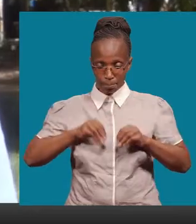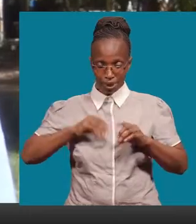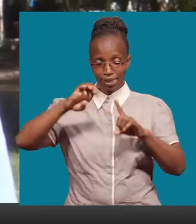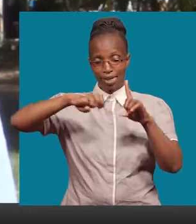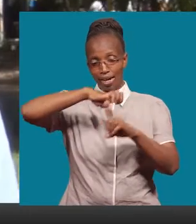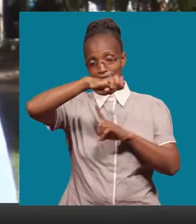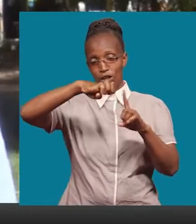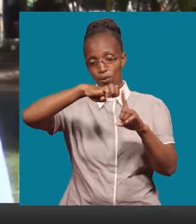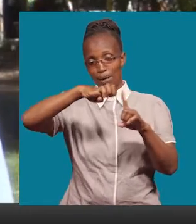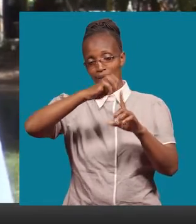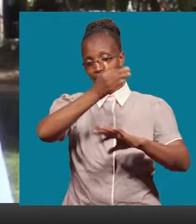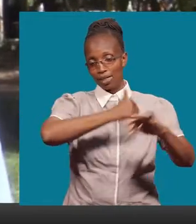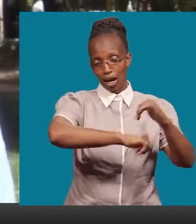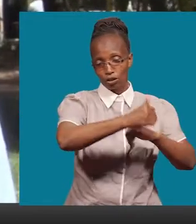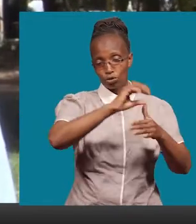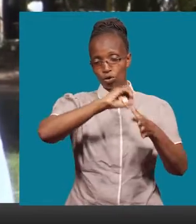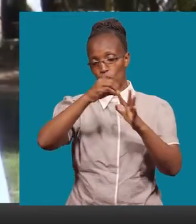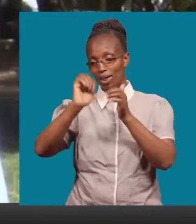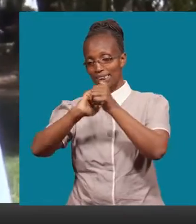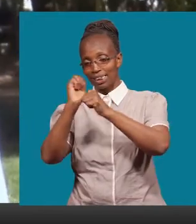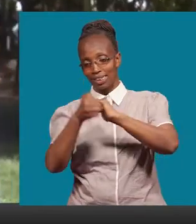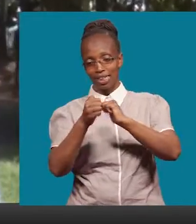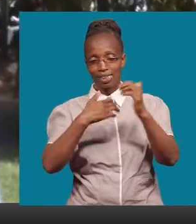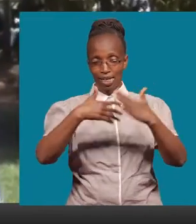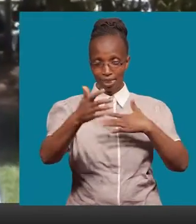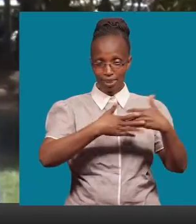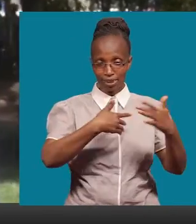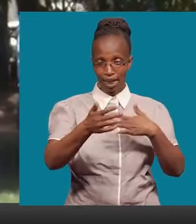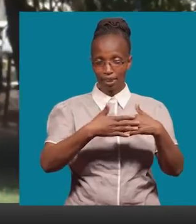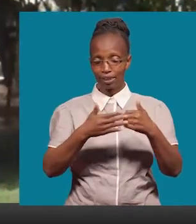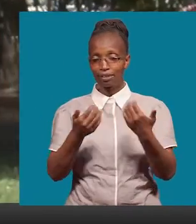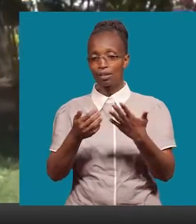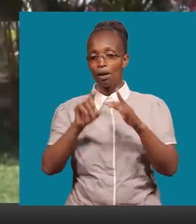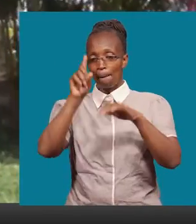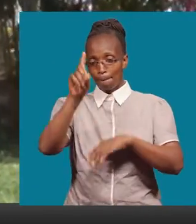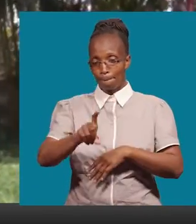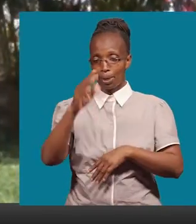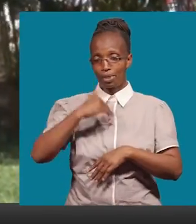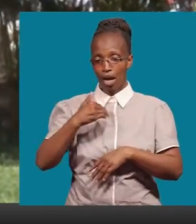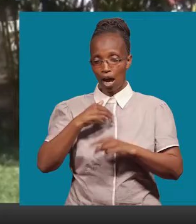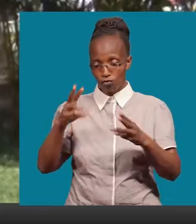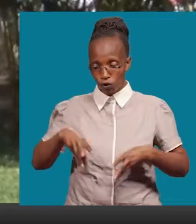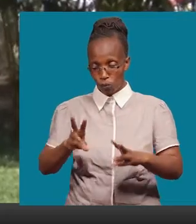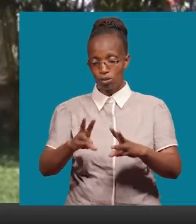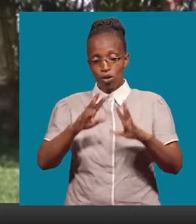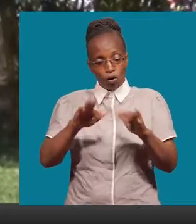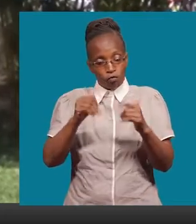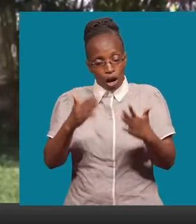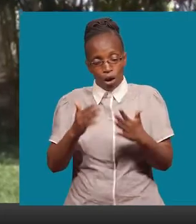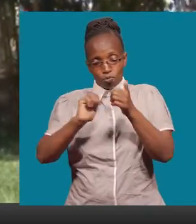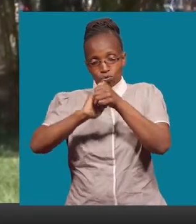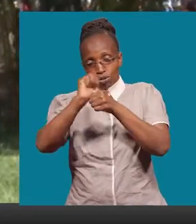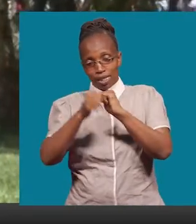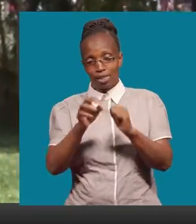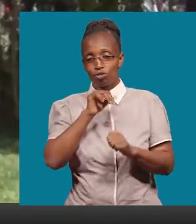they should embrace environmental action or rather environment change as a key policy issue. We should come up with ways on how we can